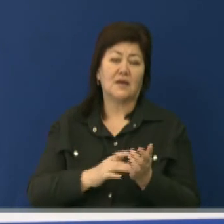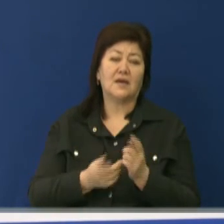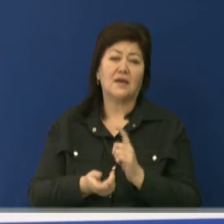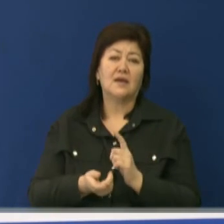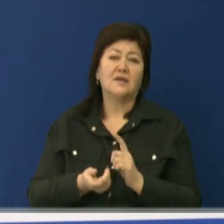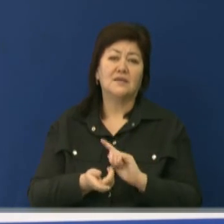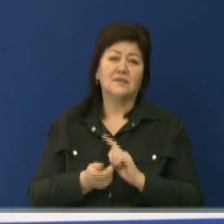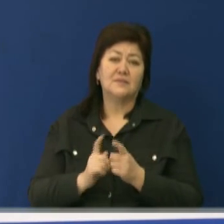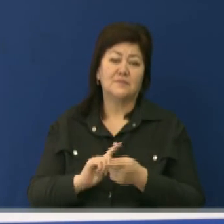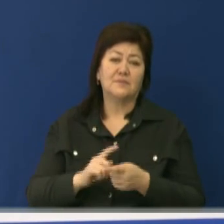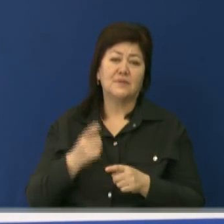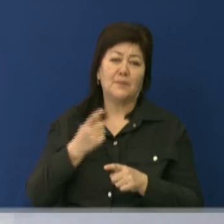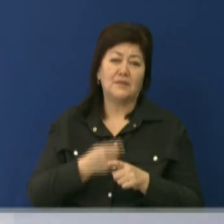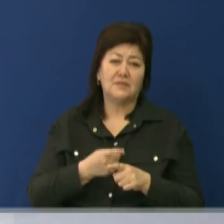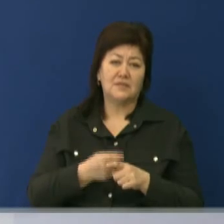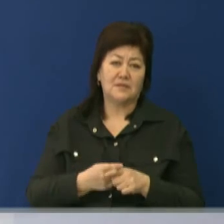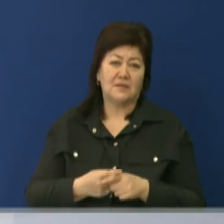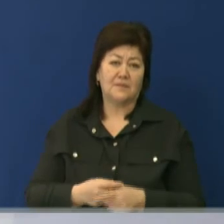өзгерістер енгізу мәселелері қаралады.